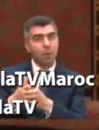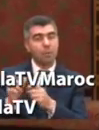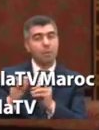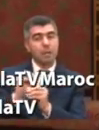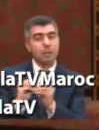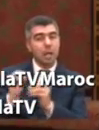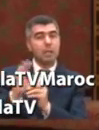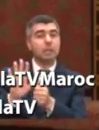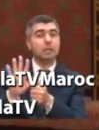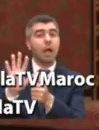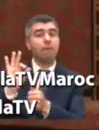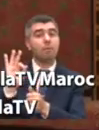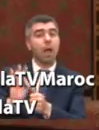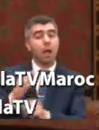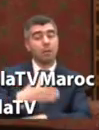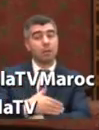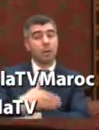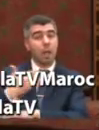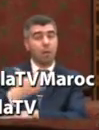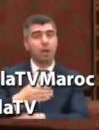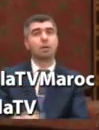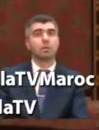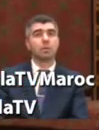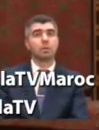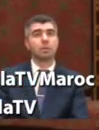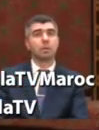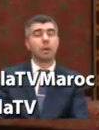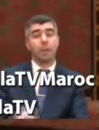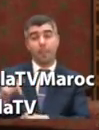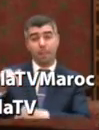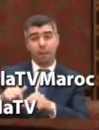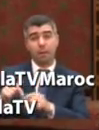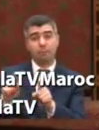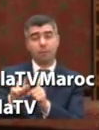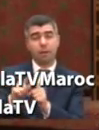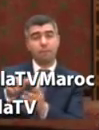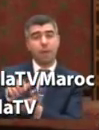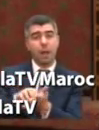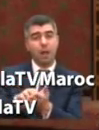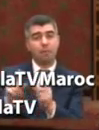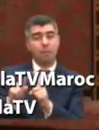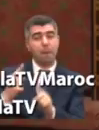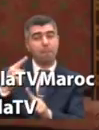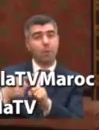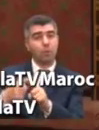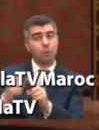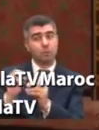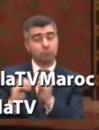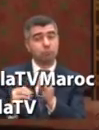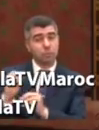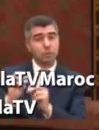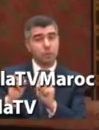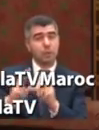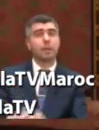6%، ولكن كاين كذلك منتوجات اخرى اللي الحمد لله عرفت واحد القيمه مضافه اللي هي جد مهمه،